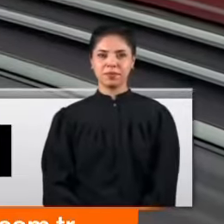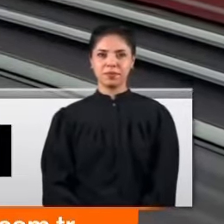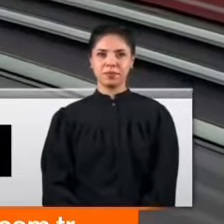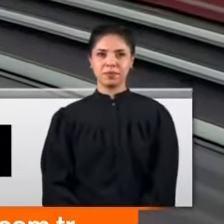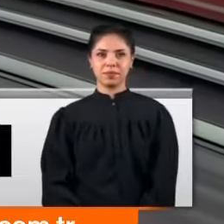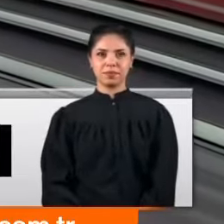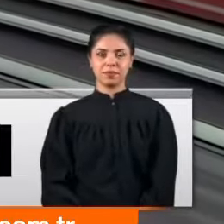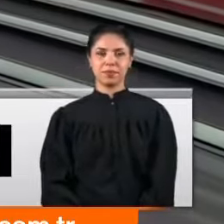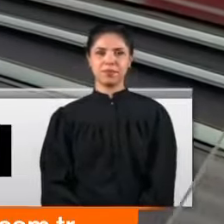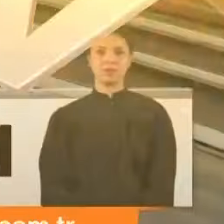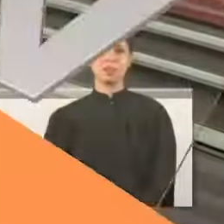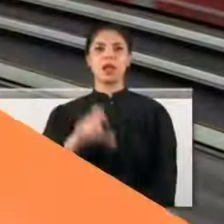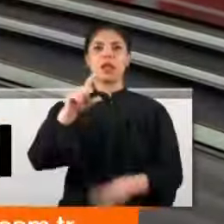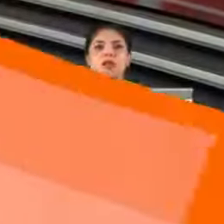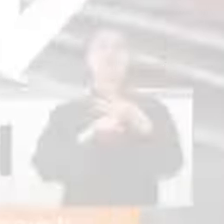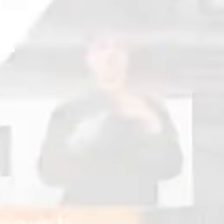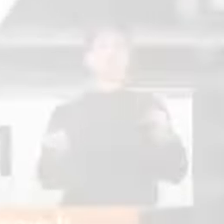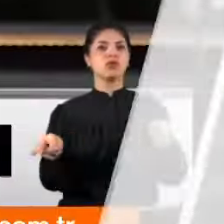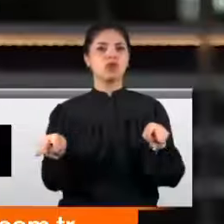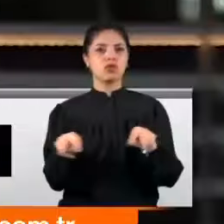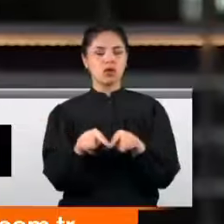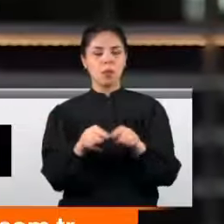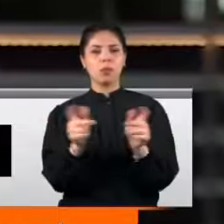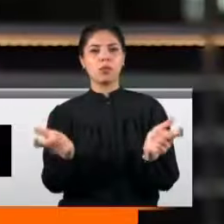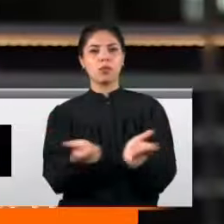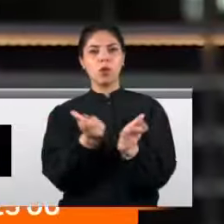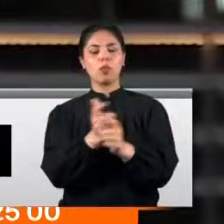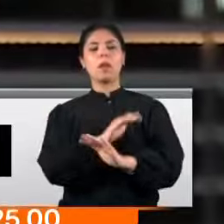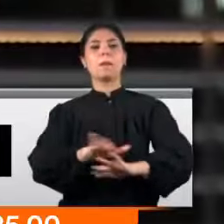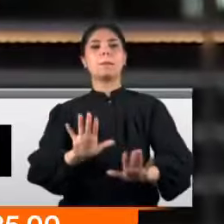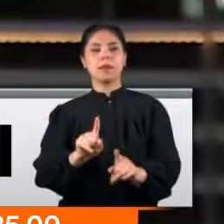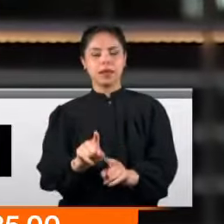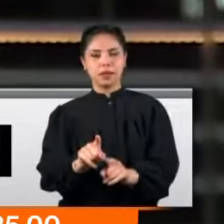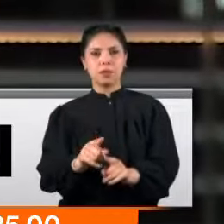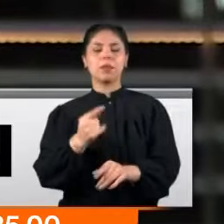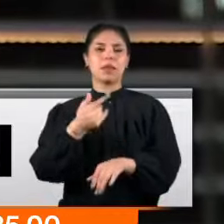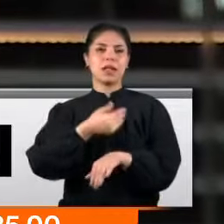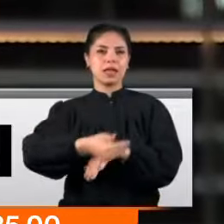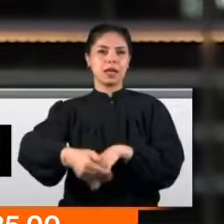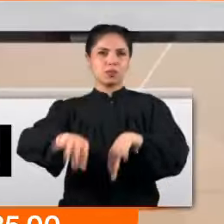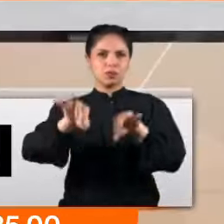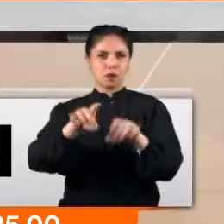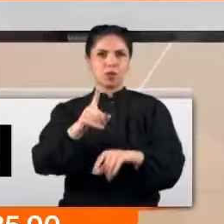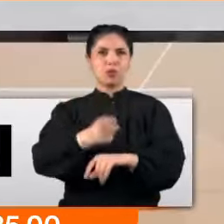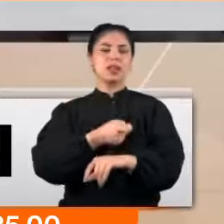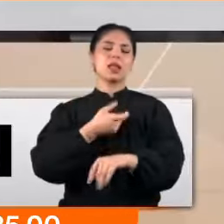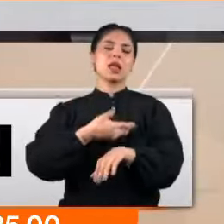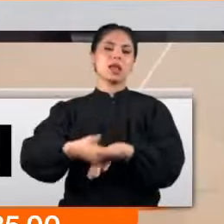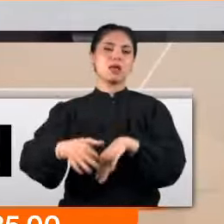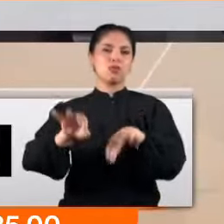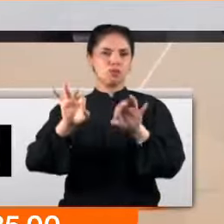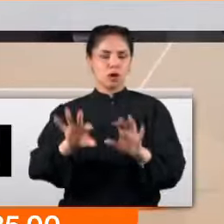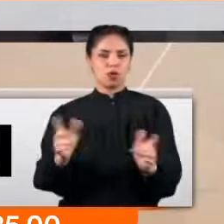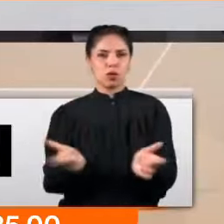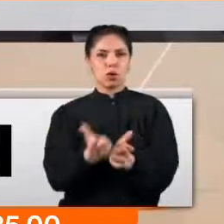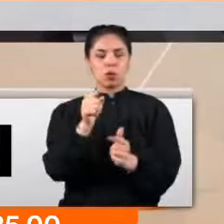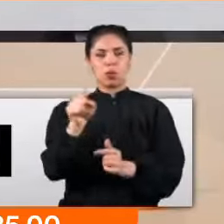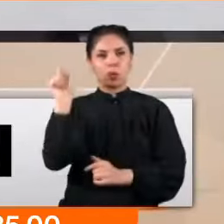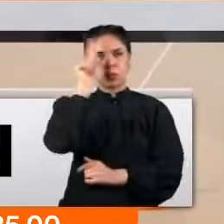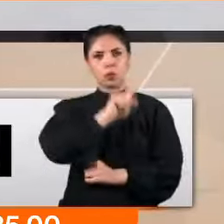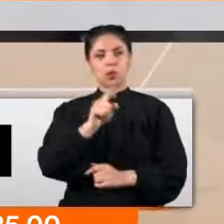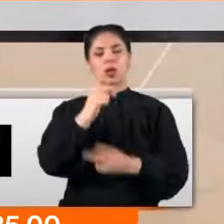Cem Öğretir, kabinenin gündemi çok fazla olduğu için haliyle toplantı henüz bitmedi. Bir parça da geç başlamıştı aslında, bir saat kadar da geç başlamıştı toplantı. Bu nedenle hala